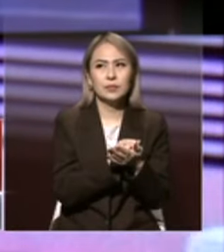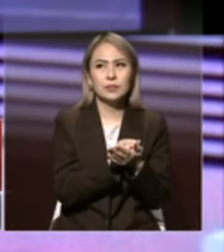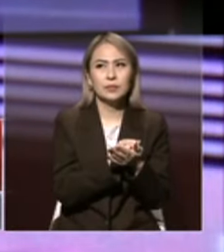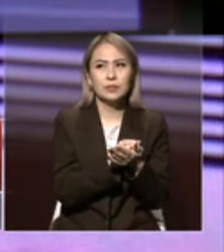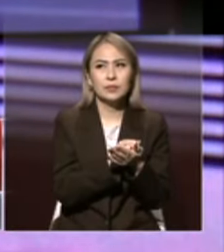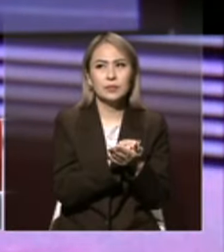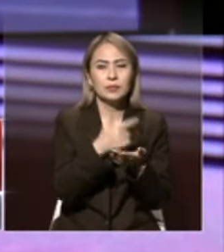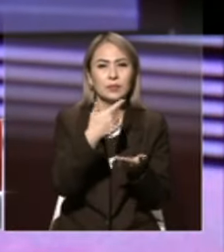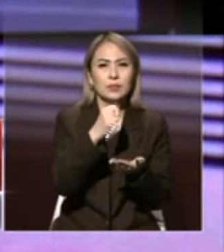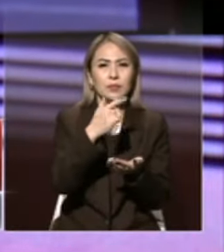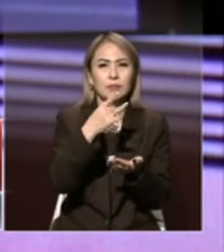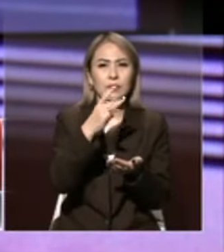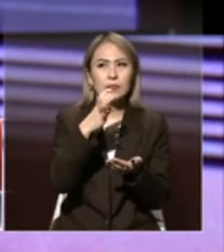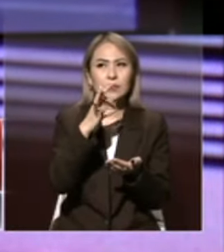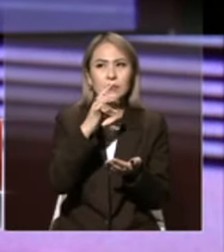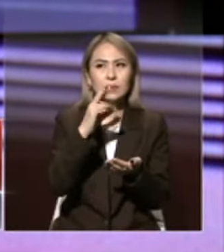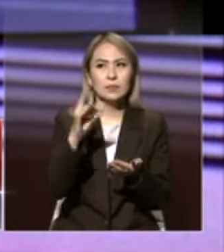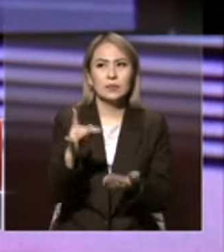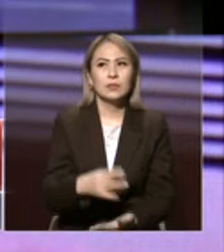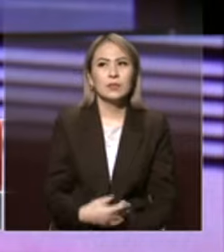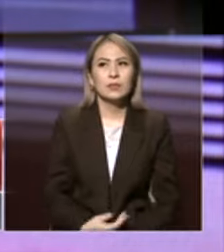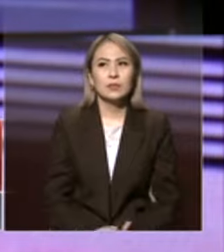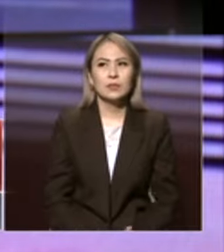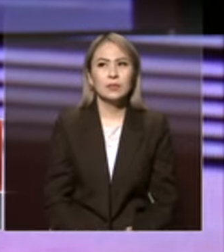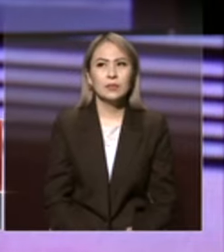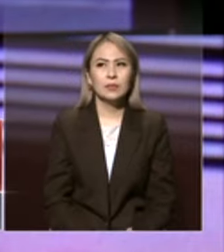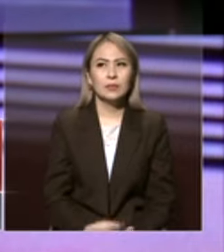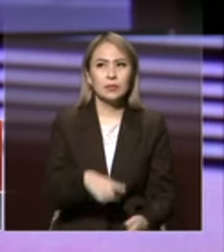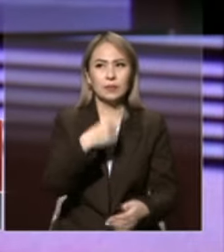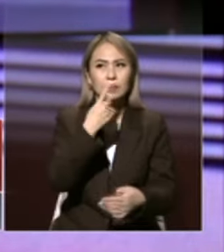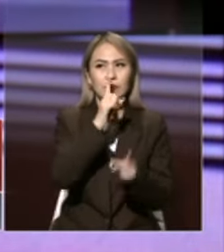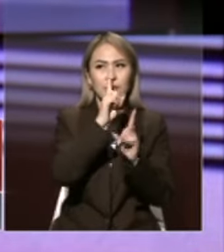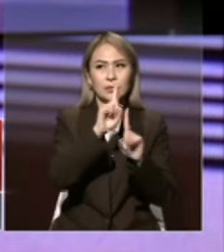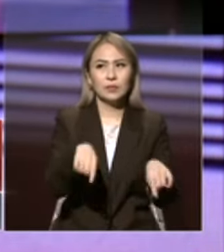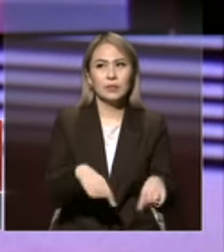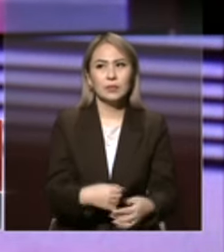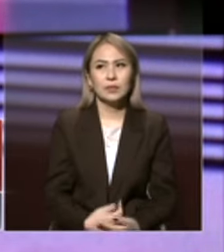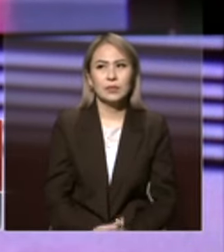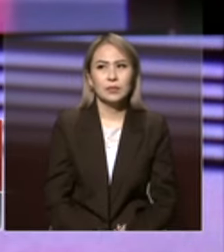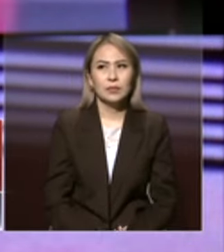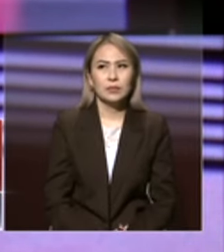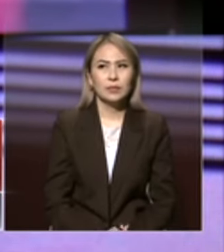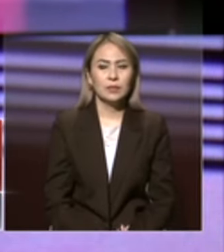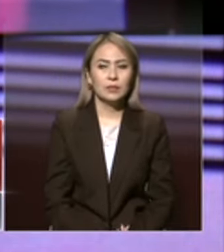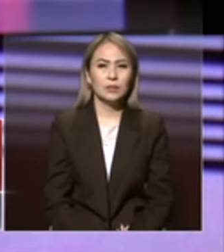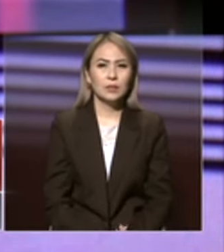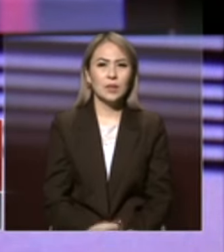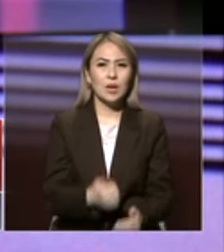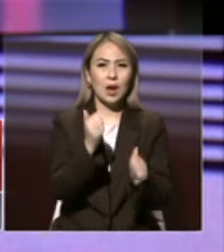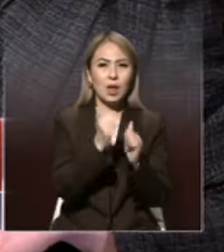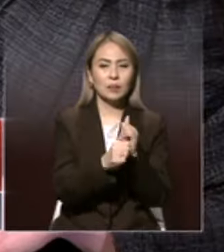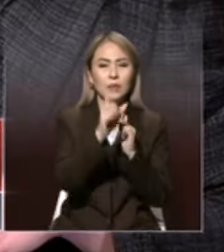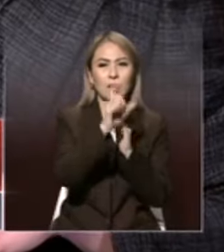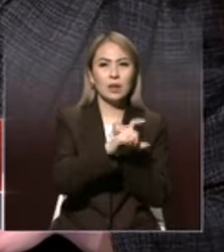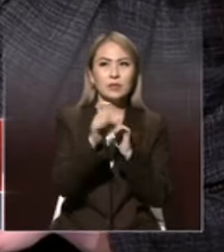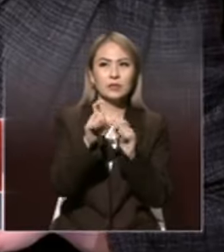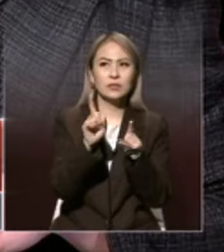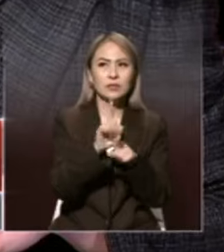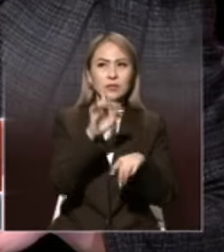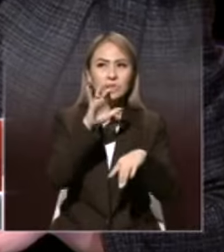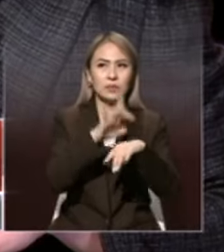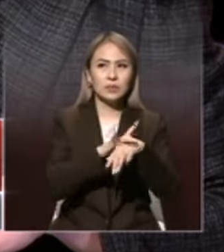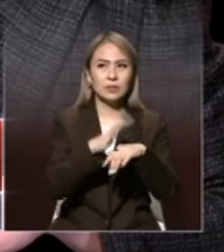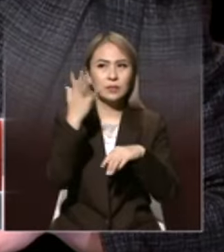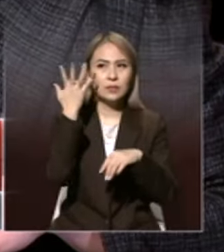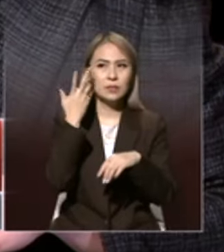агрессордың тыңдаңшы манадан бер, сізді тыңдадық, тыңдаңшы. Біз айтпайтын болсақ, қоғамдағы әрбір адам осындай фактілерге